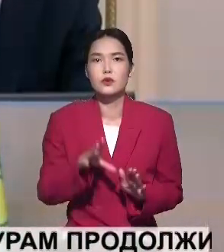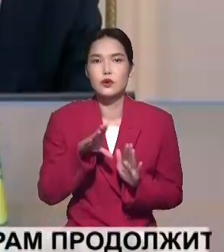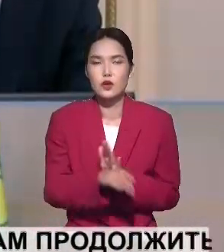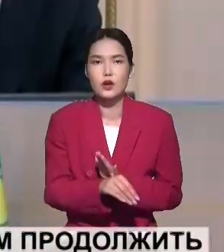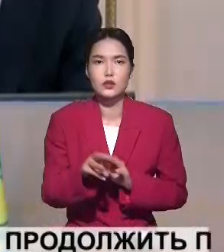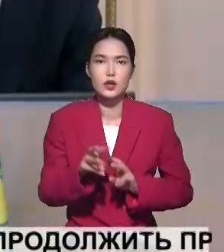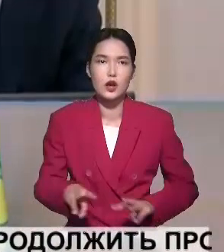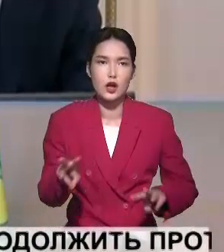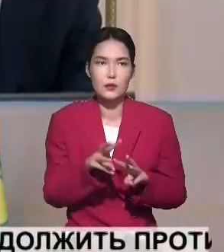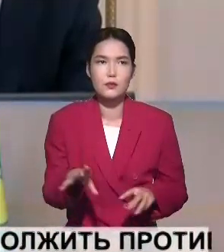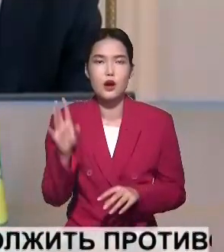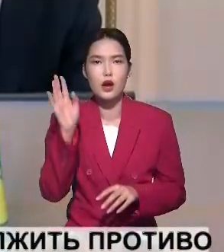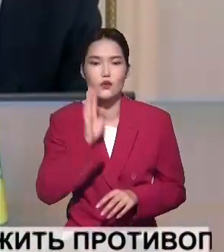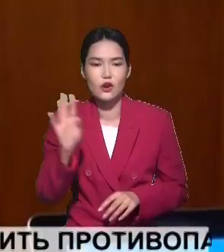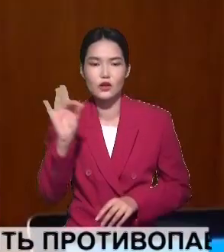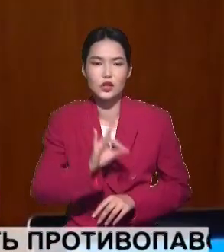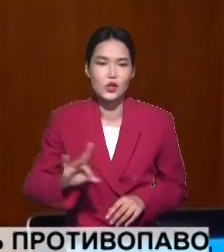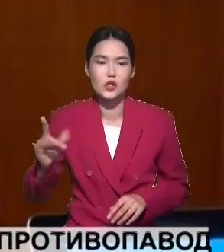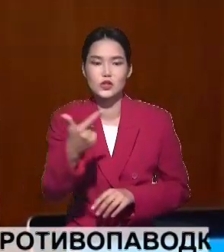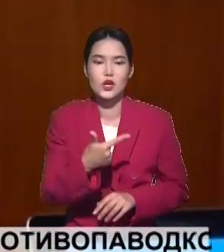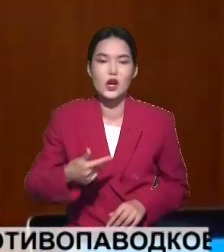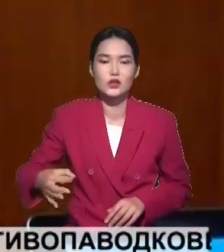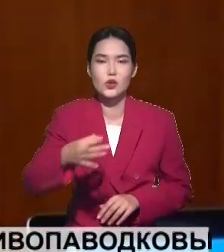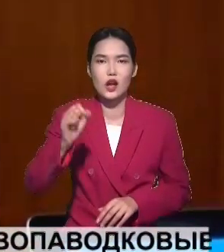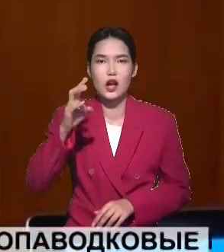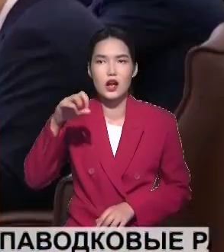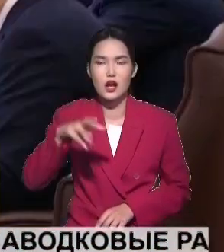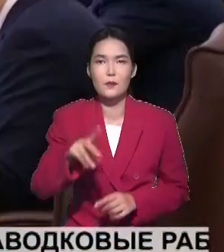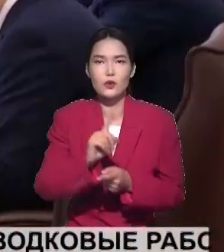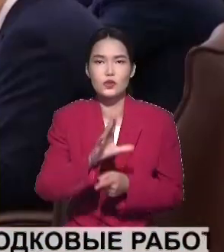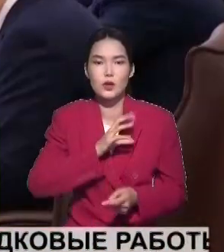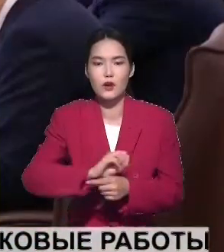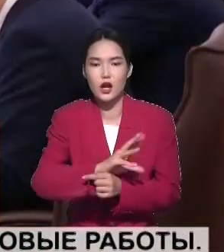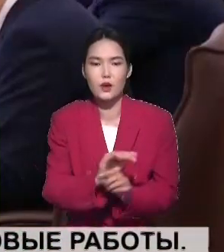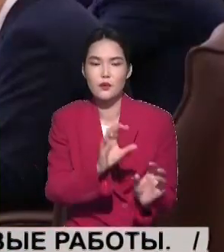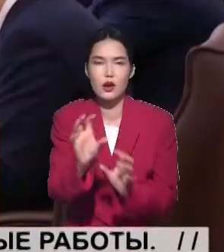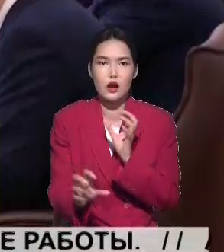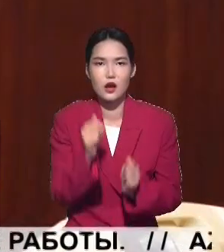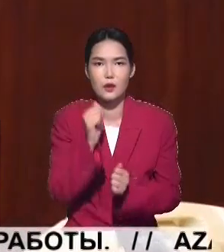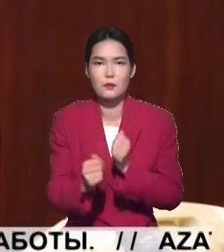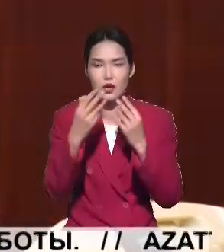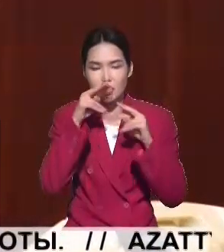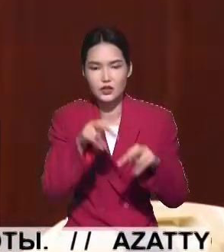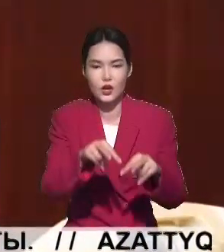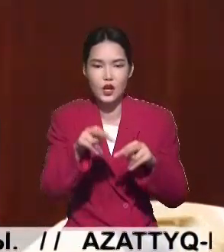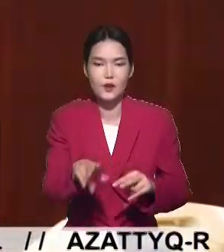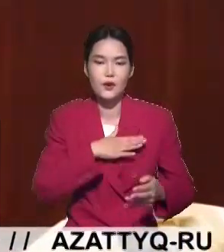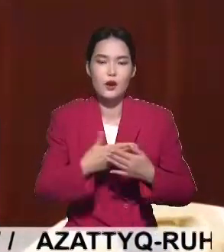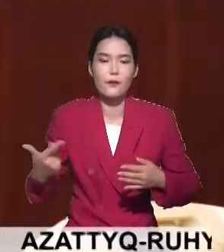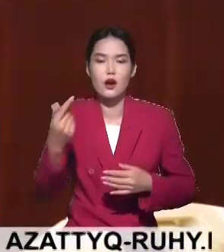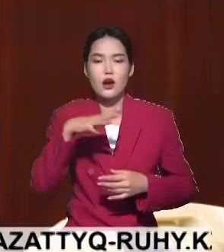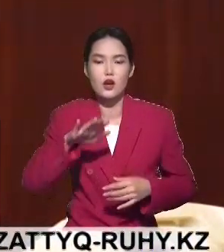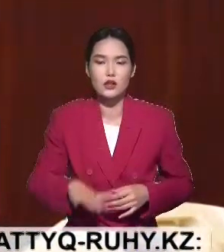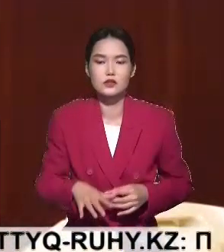Министерство по водным ресурсам и акимату Атырауской области обеспечить постоянный мониторинг за уровнем воды в реке Урал. Кроме того, в Актюбинской области два